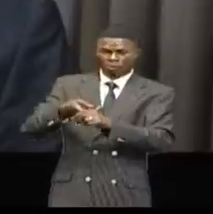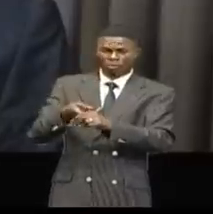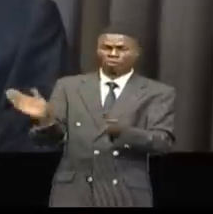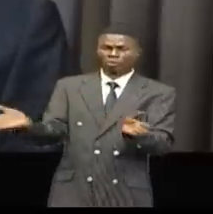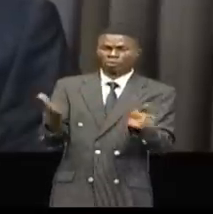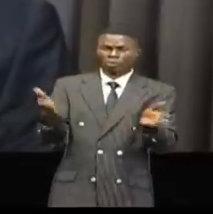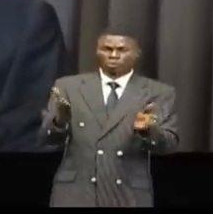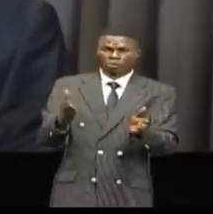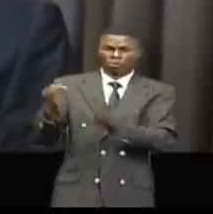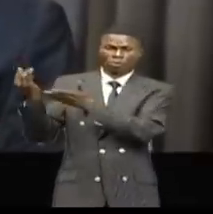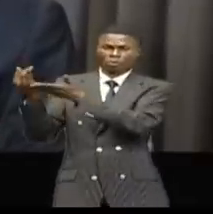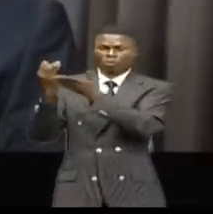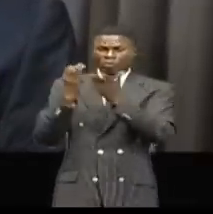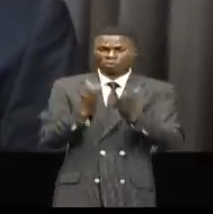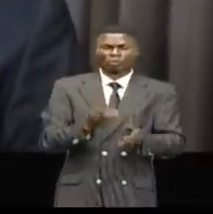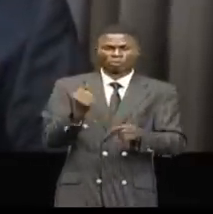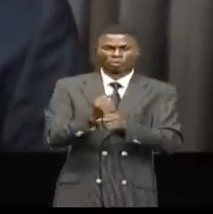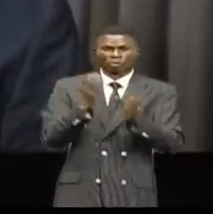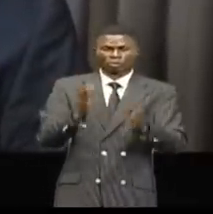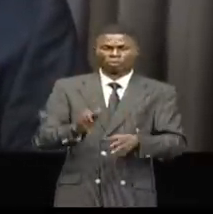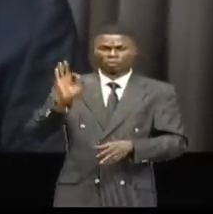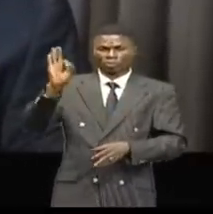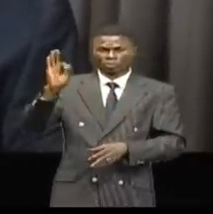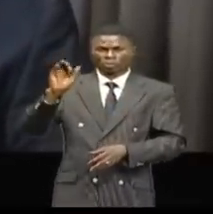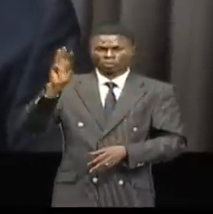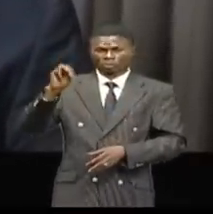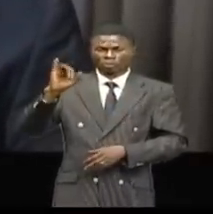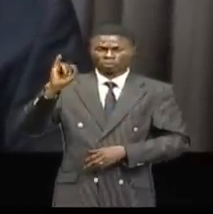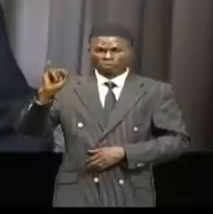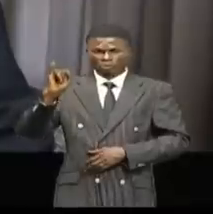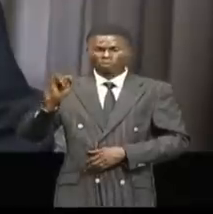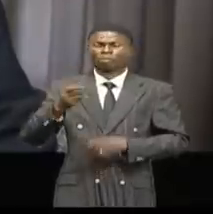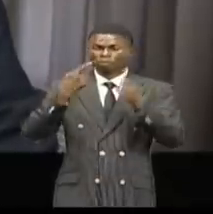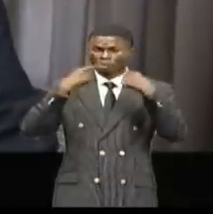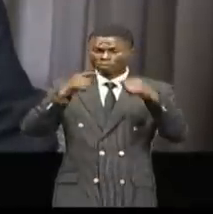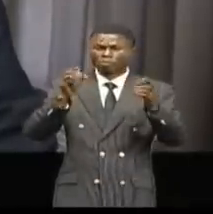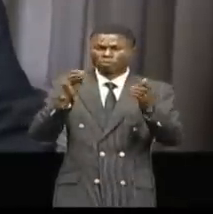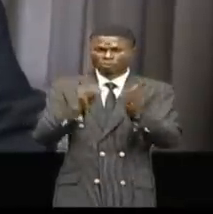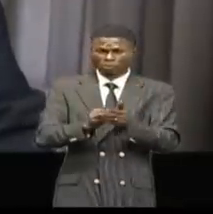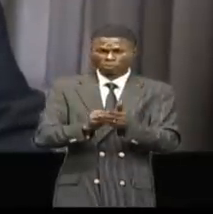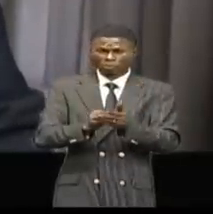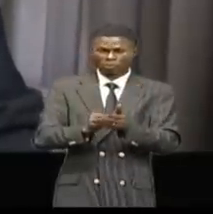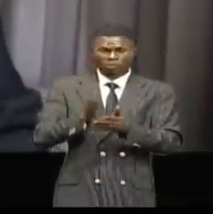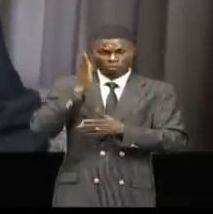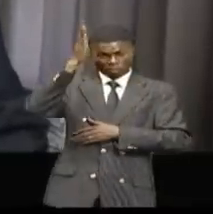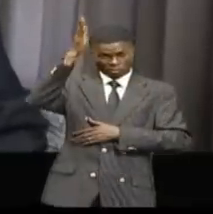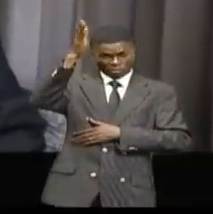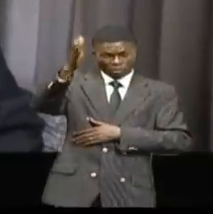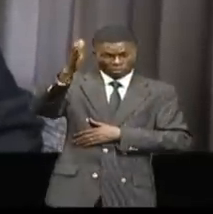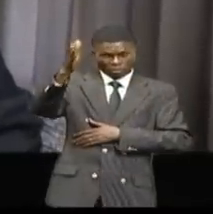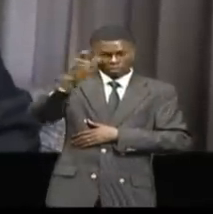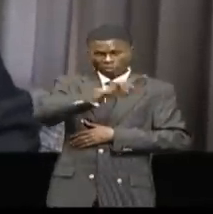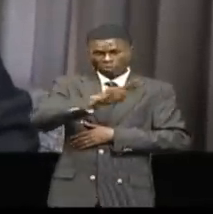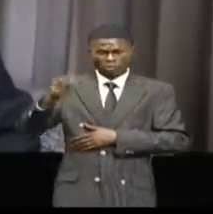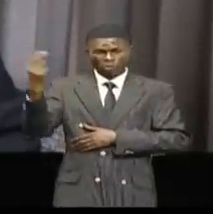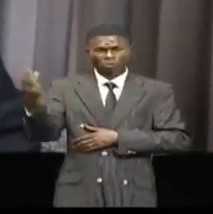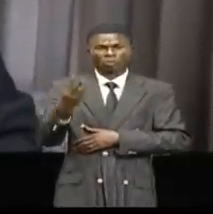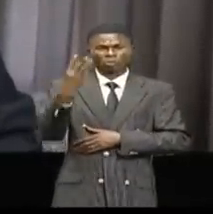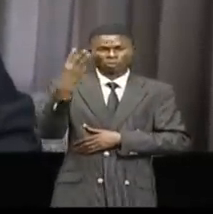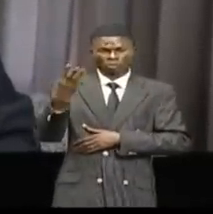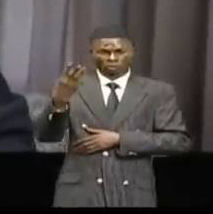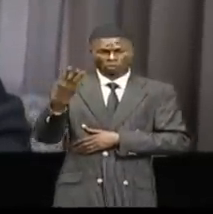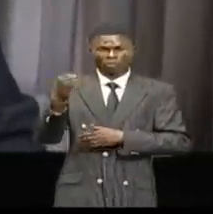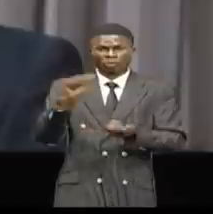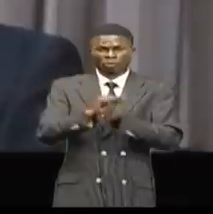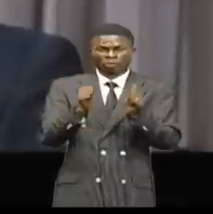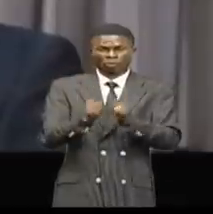renforcement des investissements. Les FMI a également alerté sur les perspectives moins bonnes en 2023 en raison